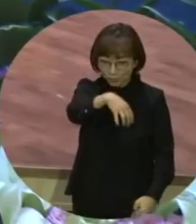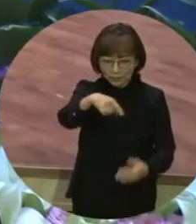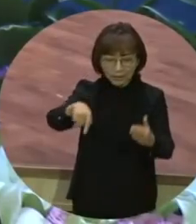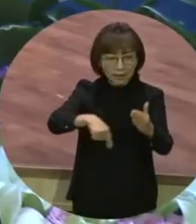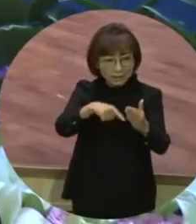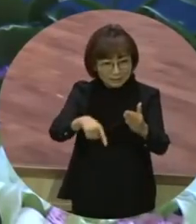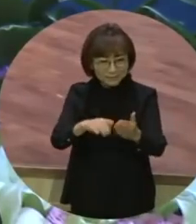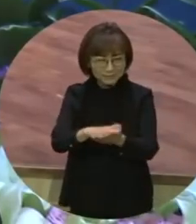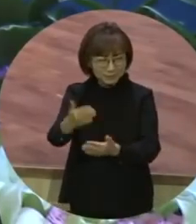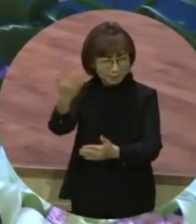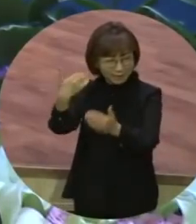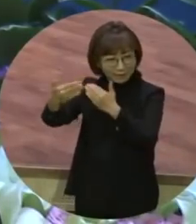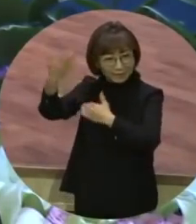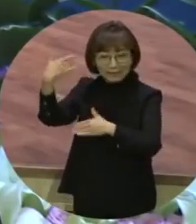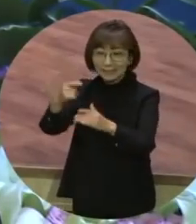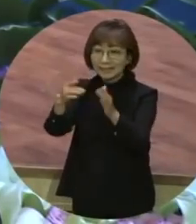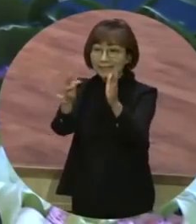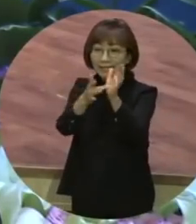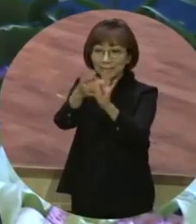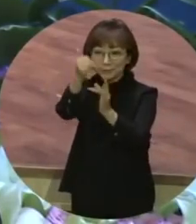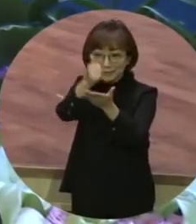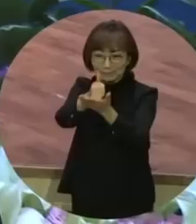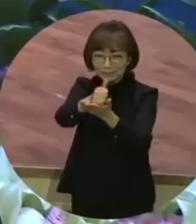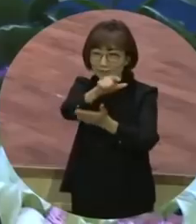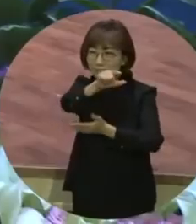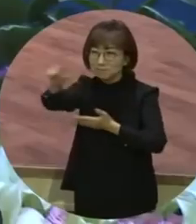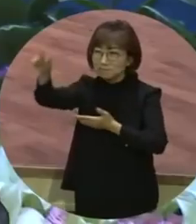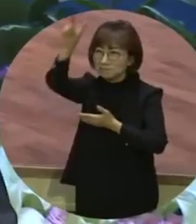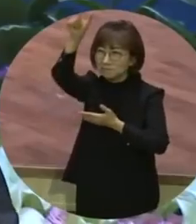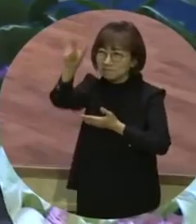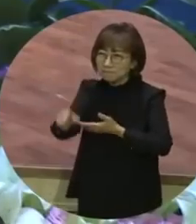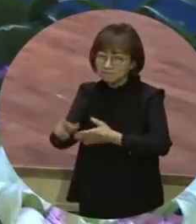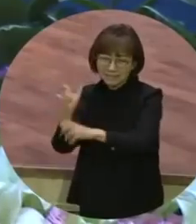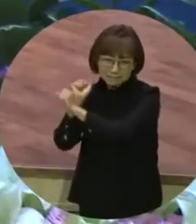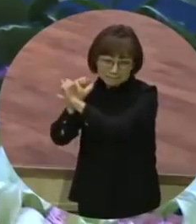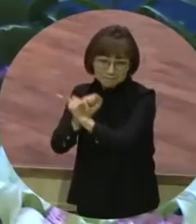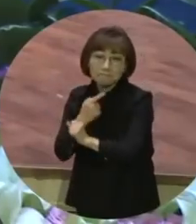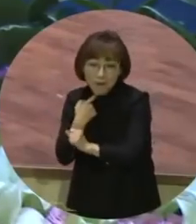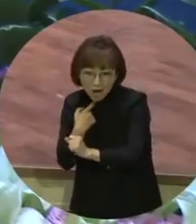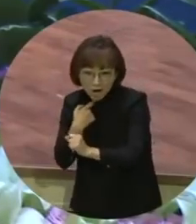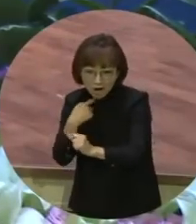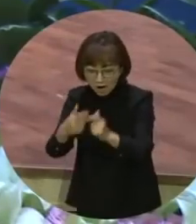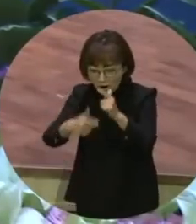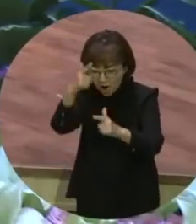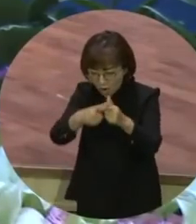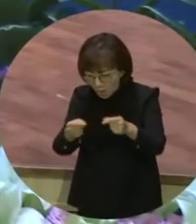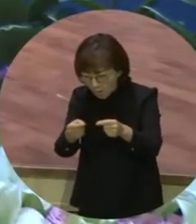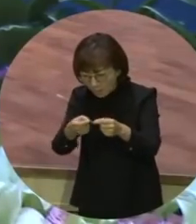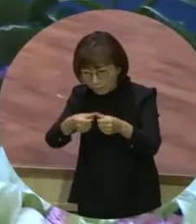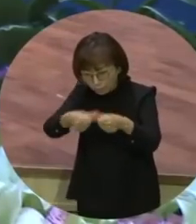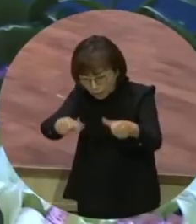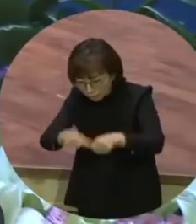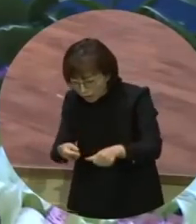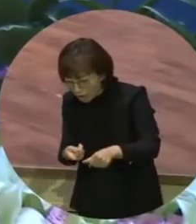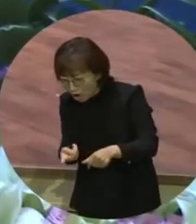그렇게 지셨던 십자가 일부분, 또 가시 면류관, 또